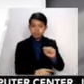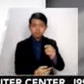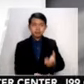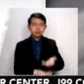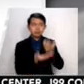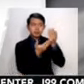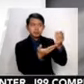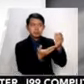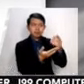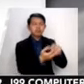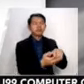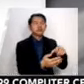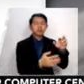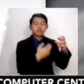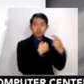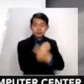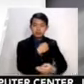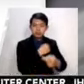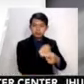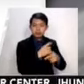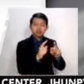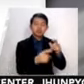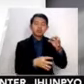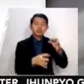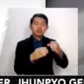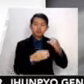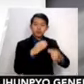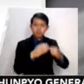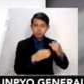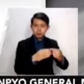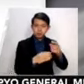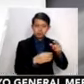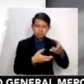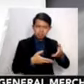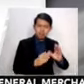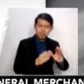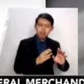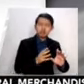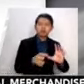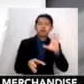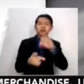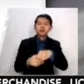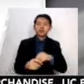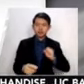Court para payagang makadalo si Guo sa pagdinig ng kanyang komite sa Martes.